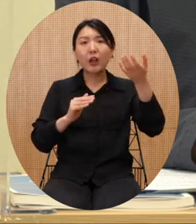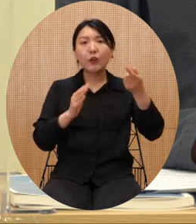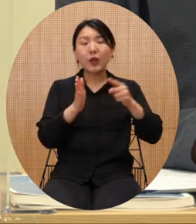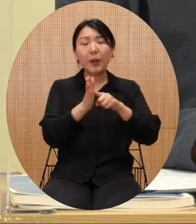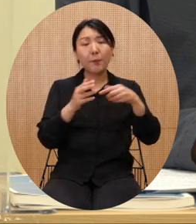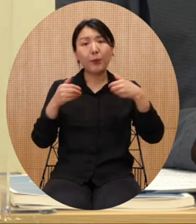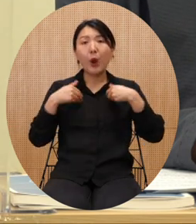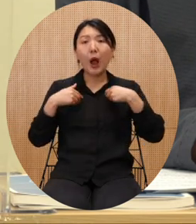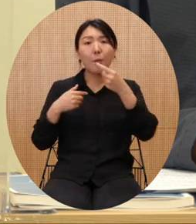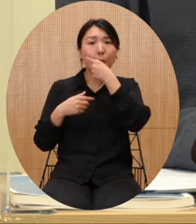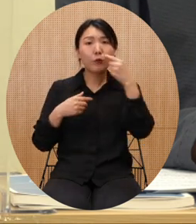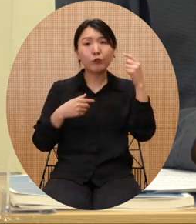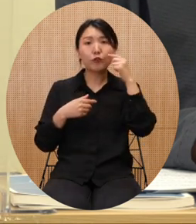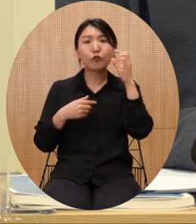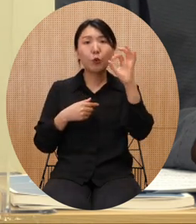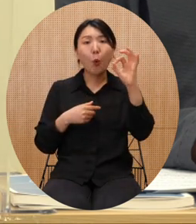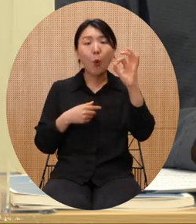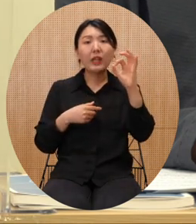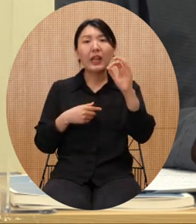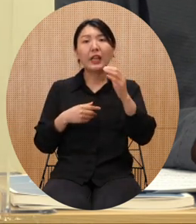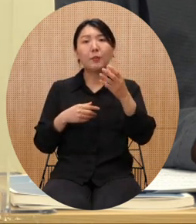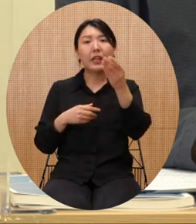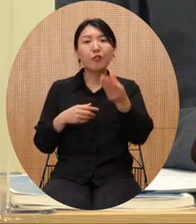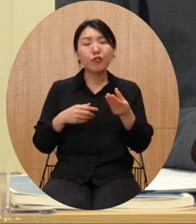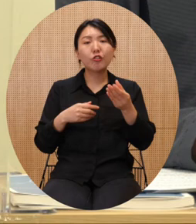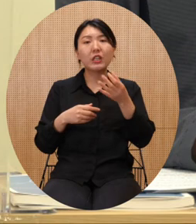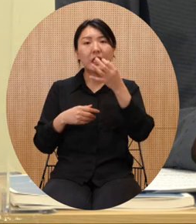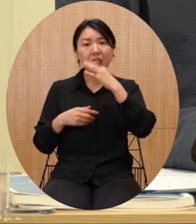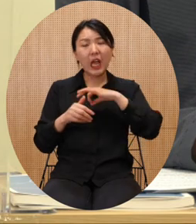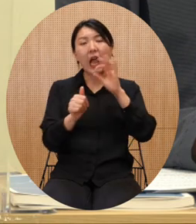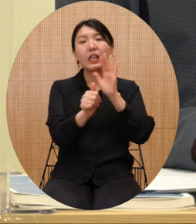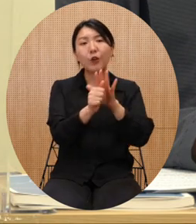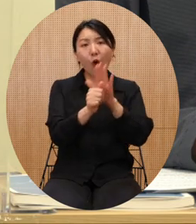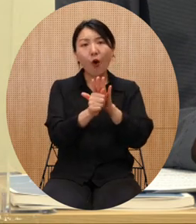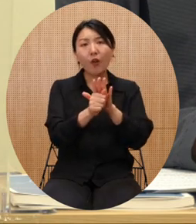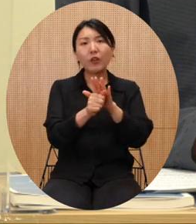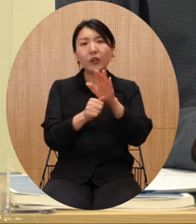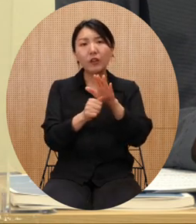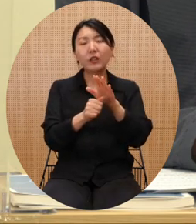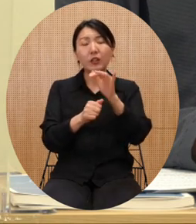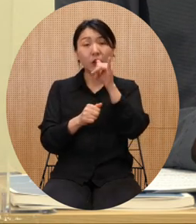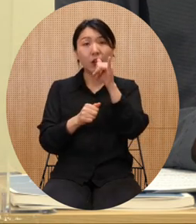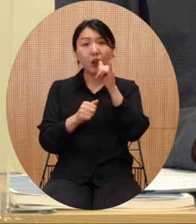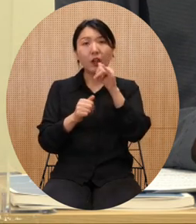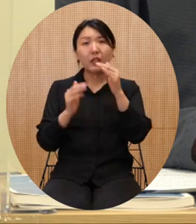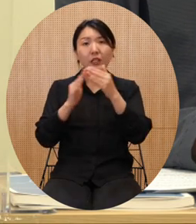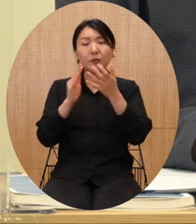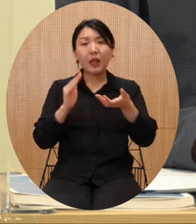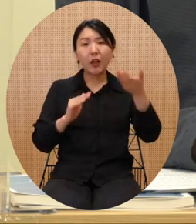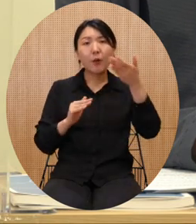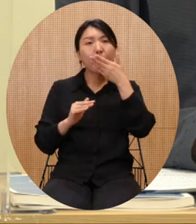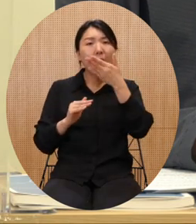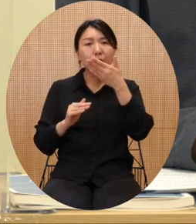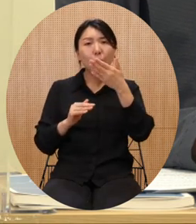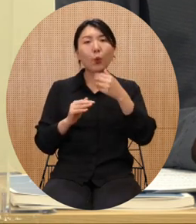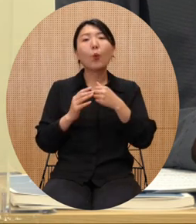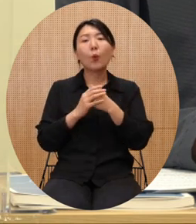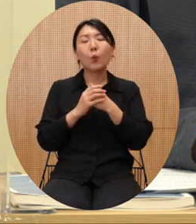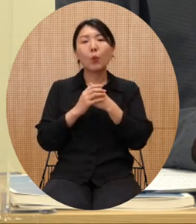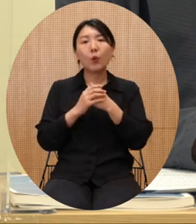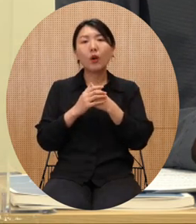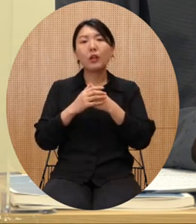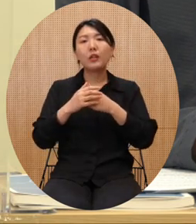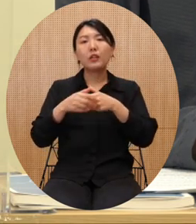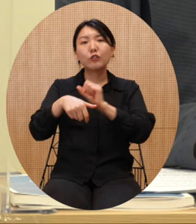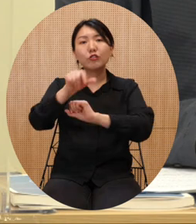필요한 어떤 그 소액 보증금이나 대출 이자 등을 지원을 해서 주거 상향이 이루어질 수